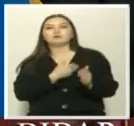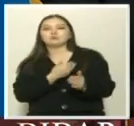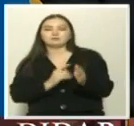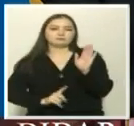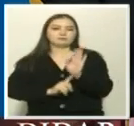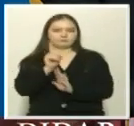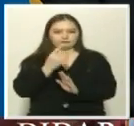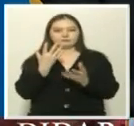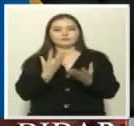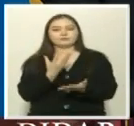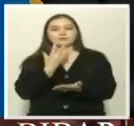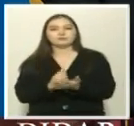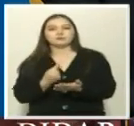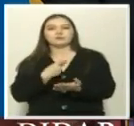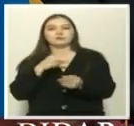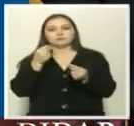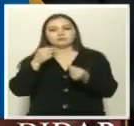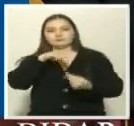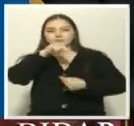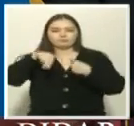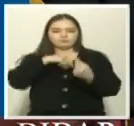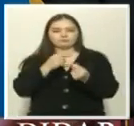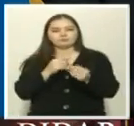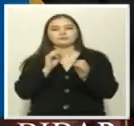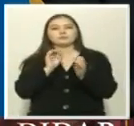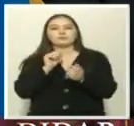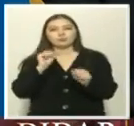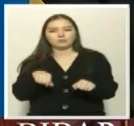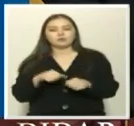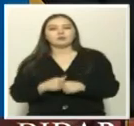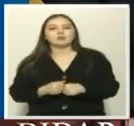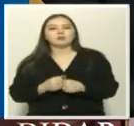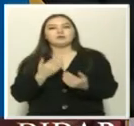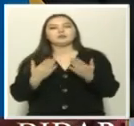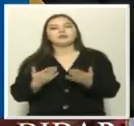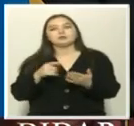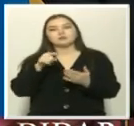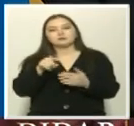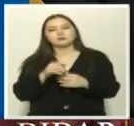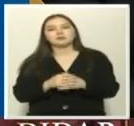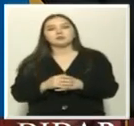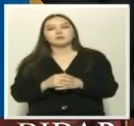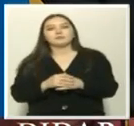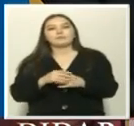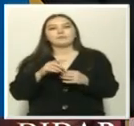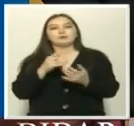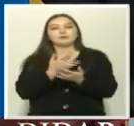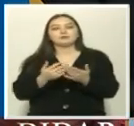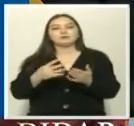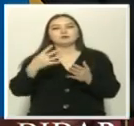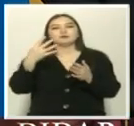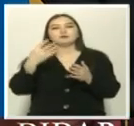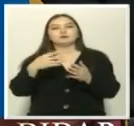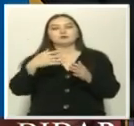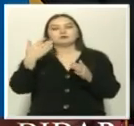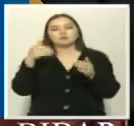сроком до 5 лет по 2,5 а если предпринимательская инициатива действует по всем отраслям она предоставляется в срок до пяти лет